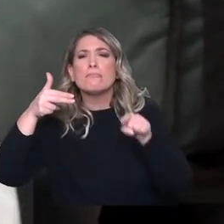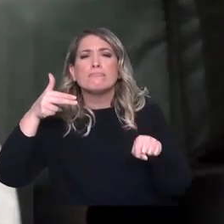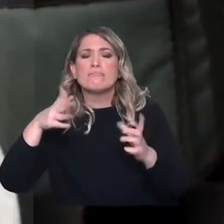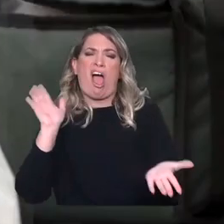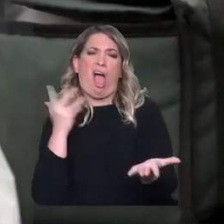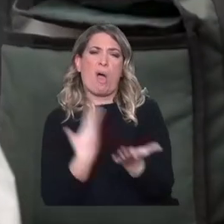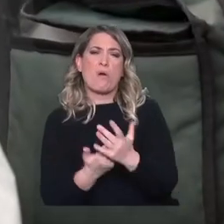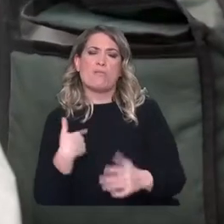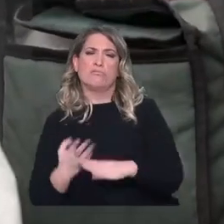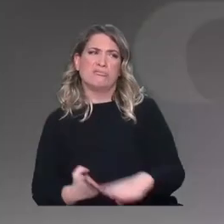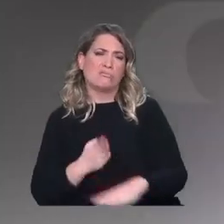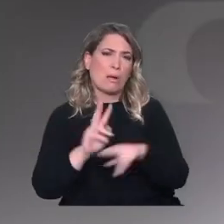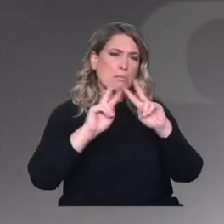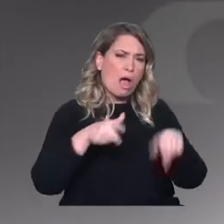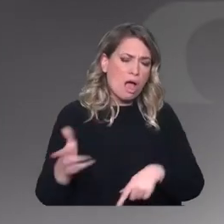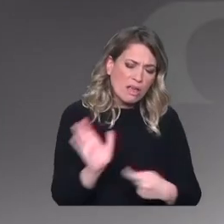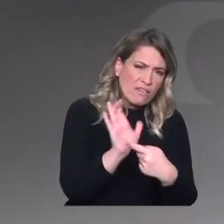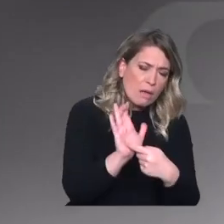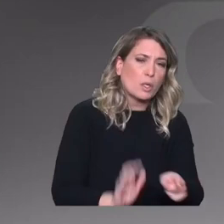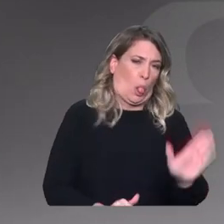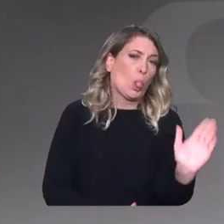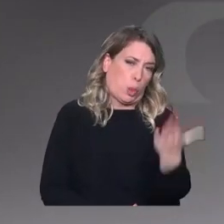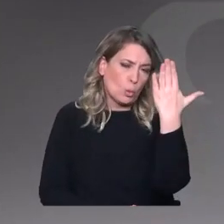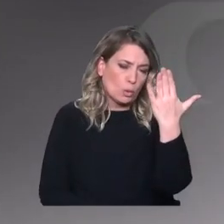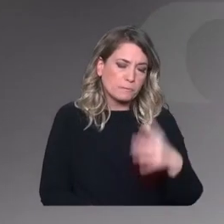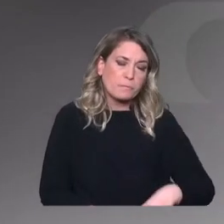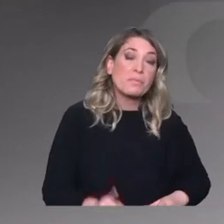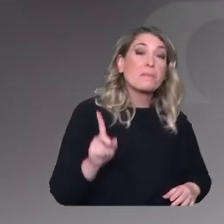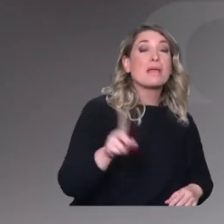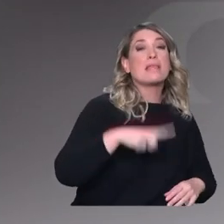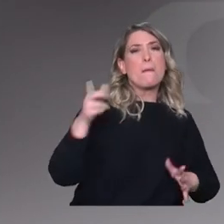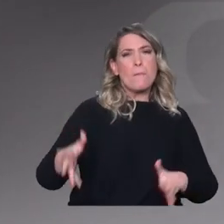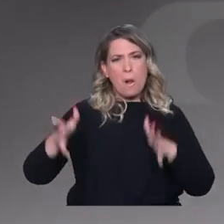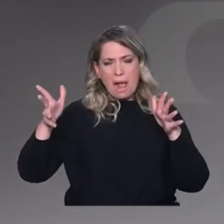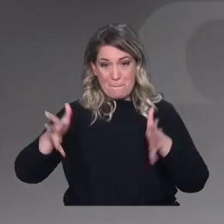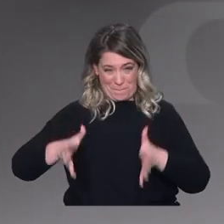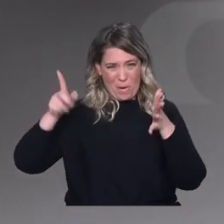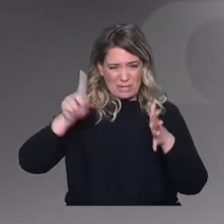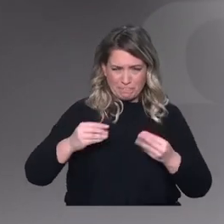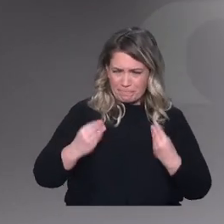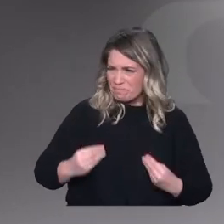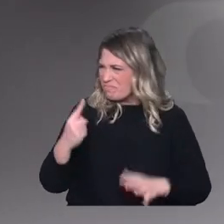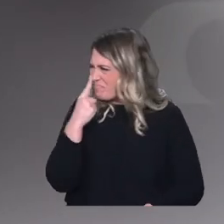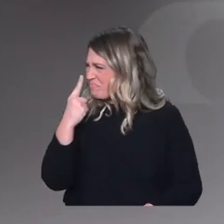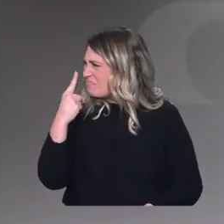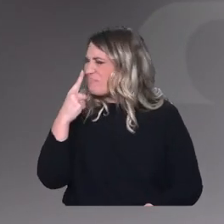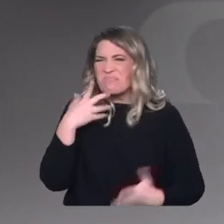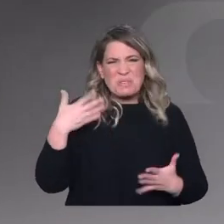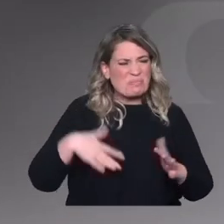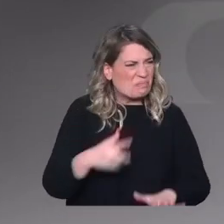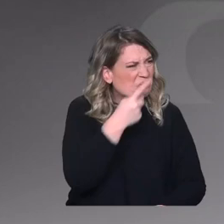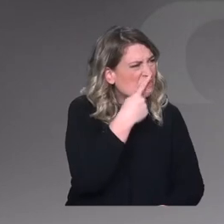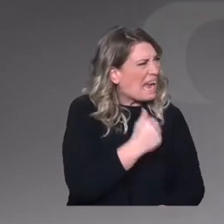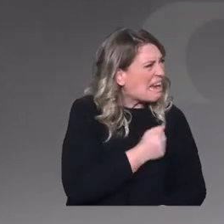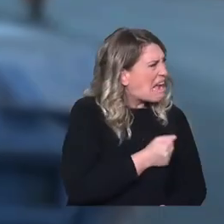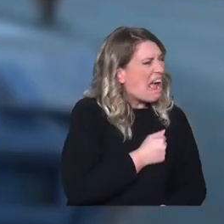εκεί στο μαγαζίο, δεν τον διώξαμε. Και σε άλλη πολυκατοικία προσπαθούσαν να λύσουν το μυστήριο. Η μυρωδιά που ερχόταν από το υπόγειο νόμιζαν ότι